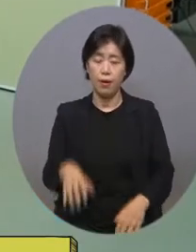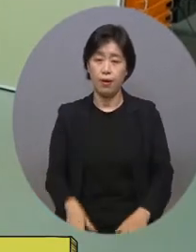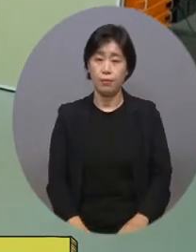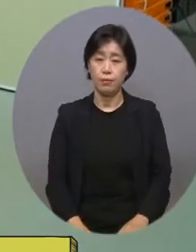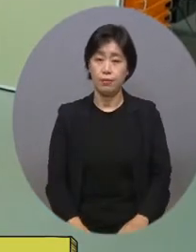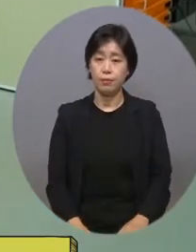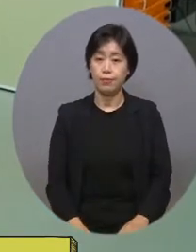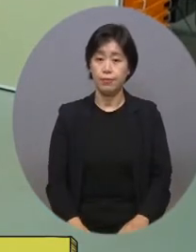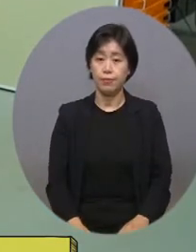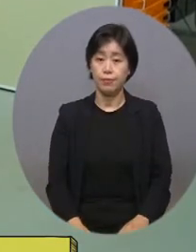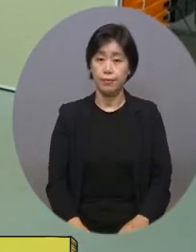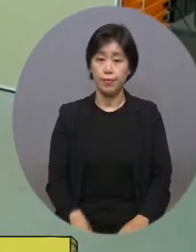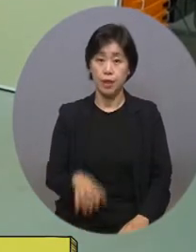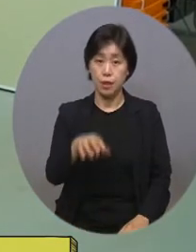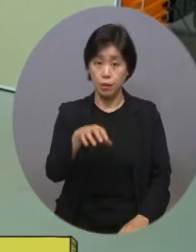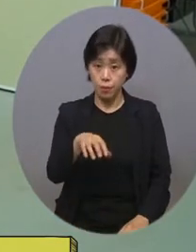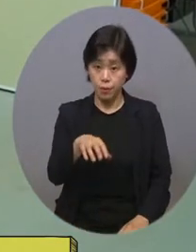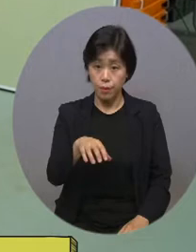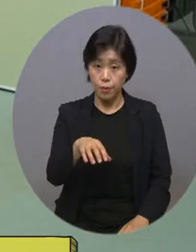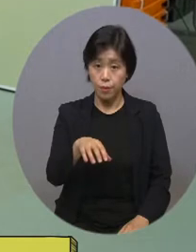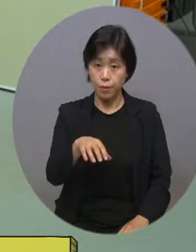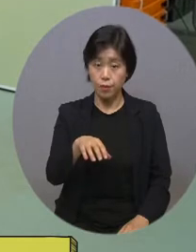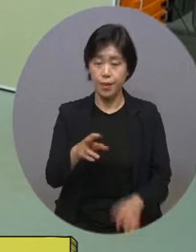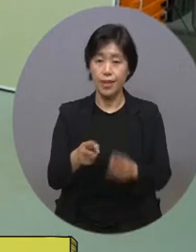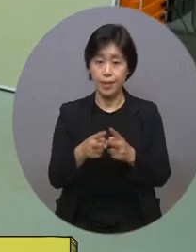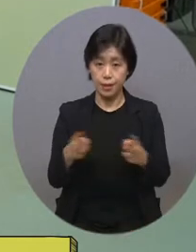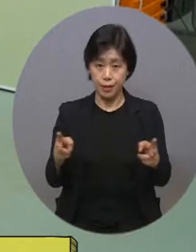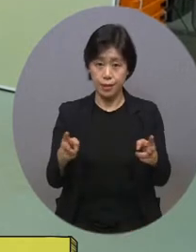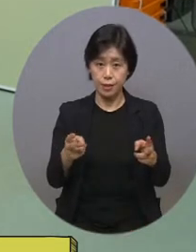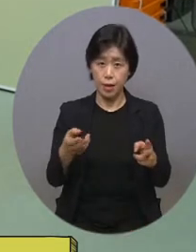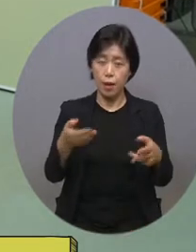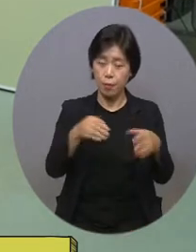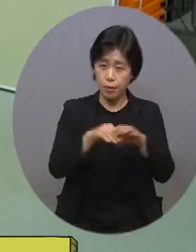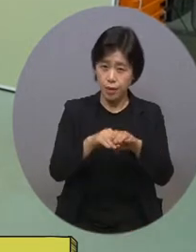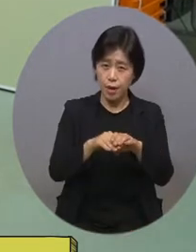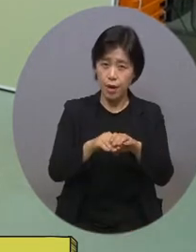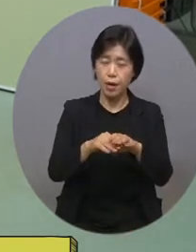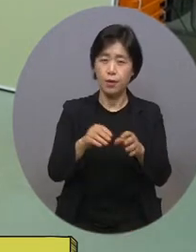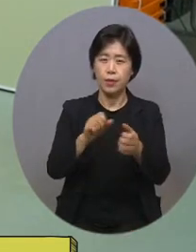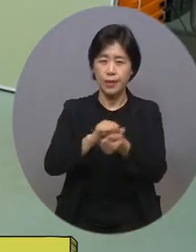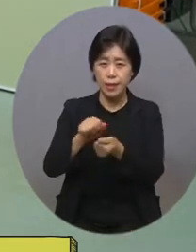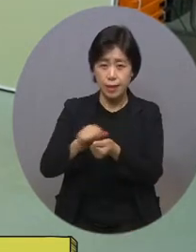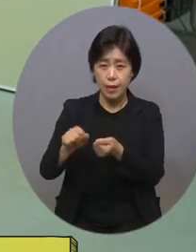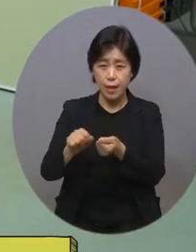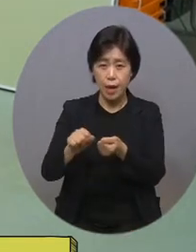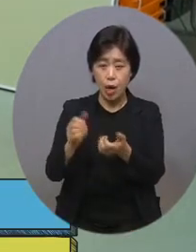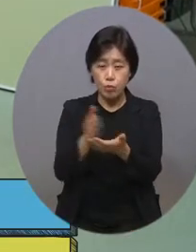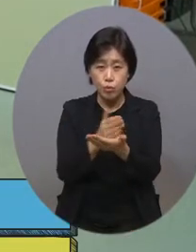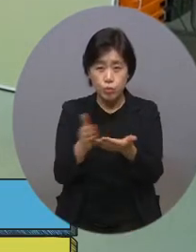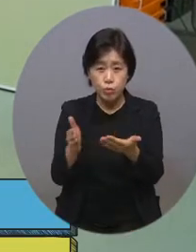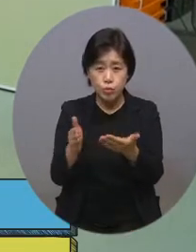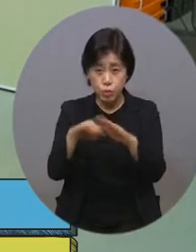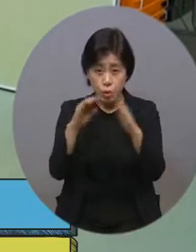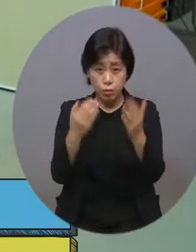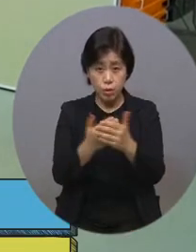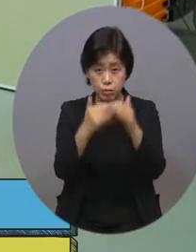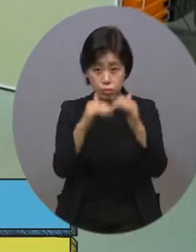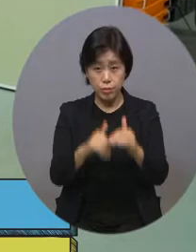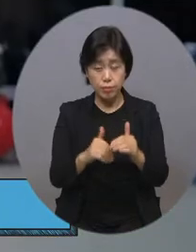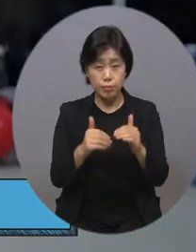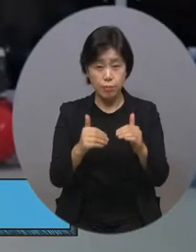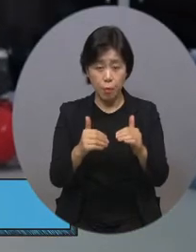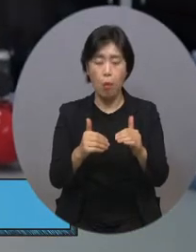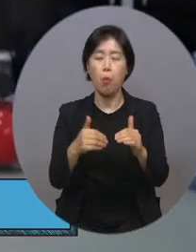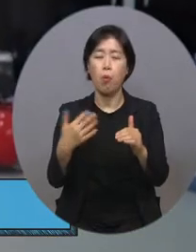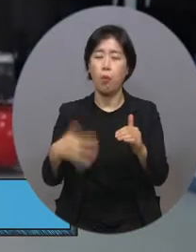지금 여기에서 2층에서 네. 포장과 세척과 네. 그런 게 다 분류하는 과정들이 다 이루어지는 네, 곳이네요. 네.